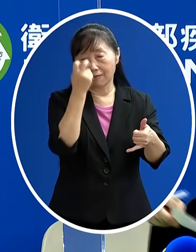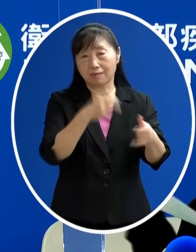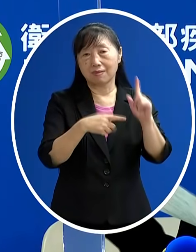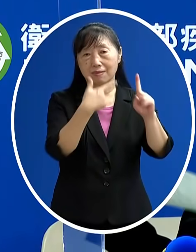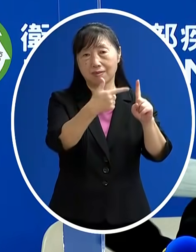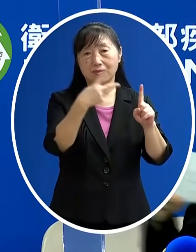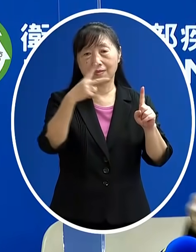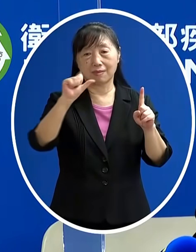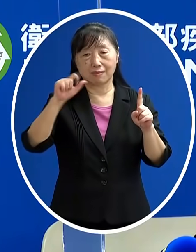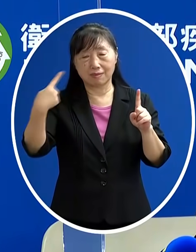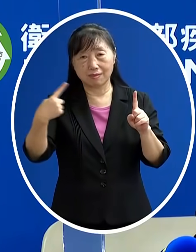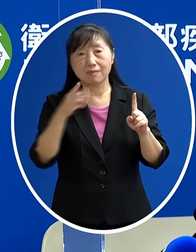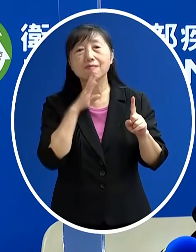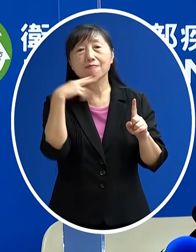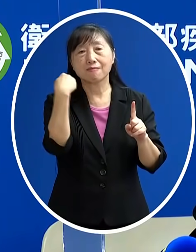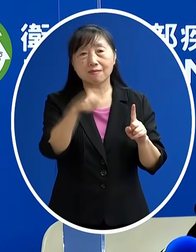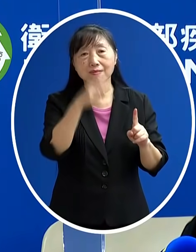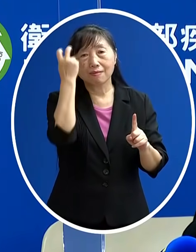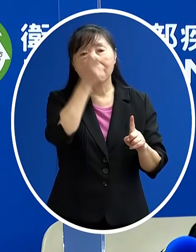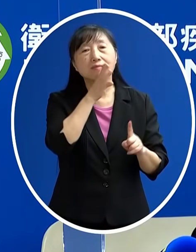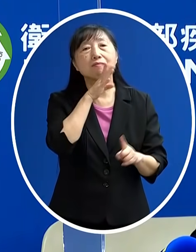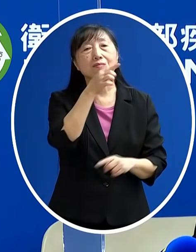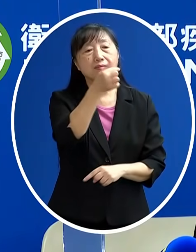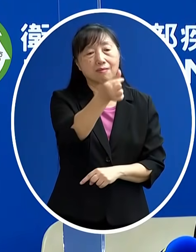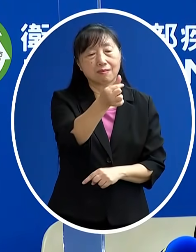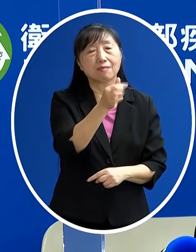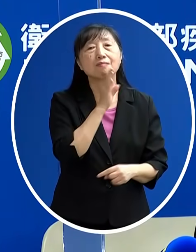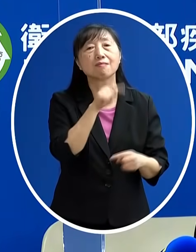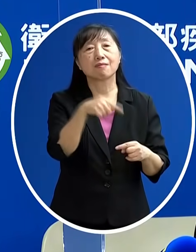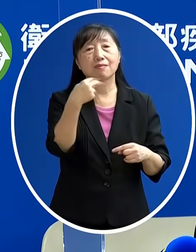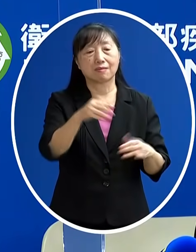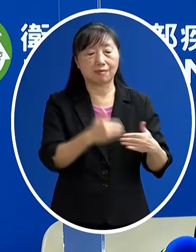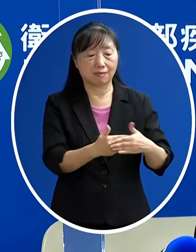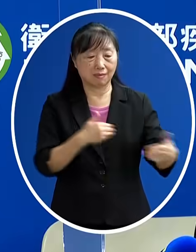16251，那就再验过，那是阳性。好，那现在在隔离治疗中。